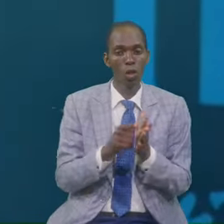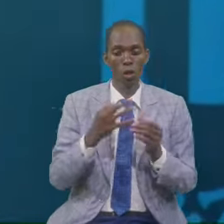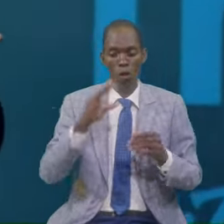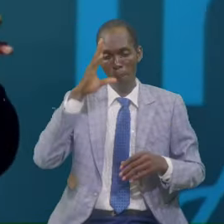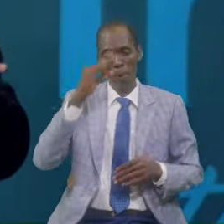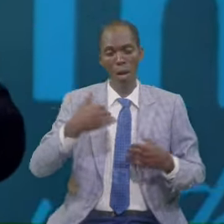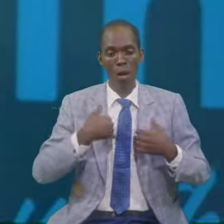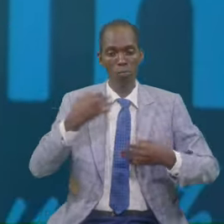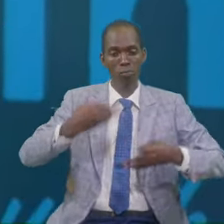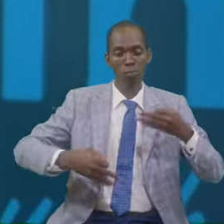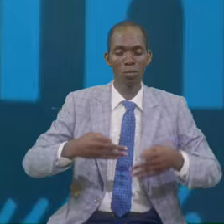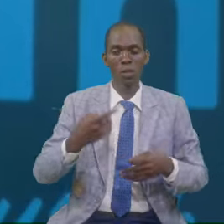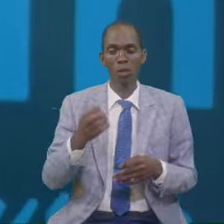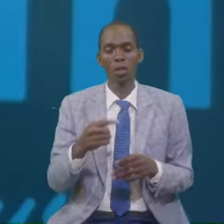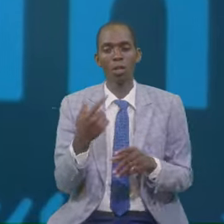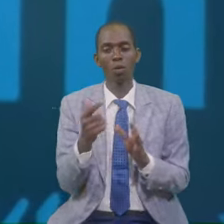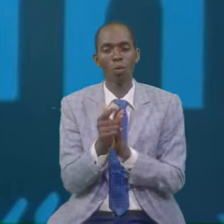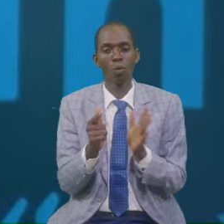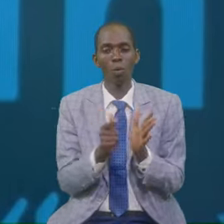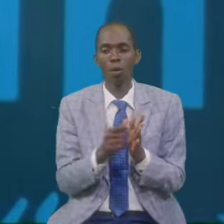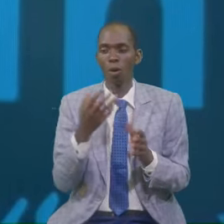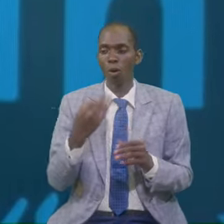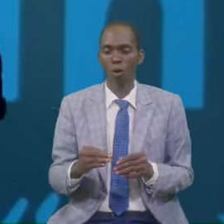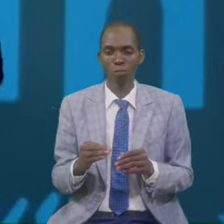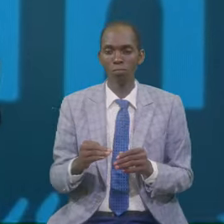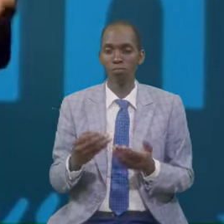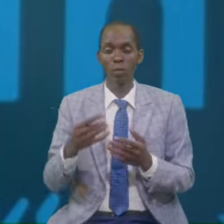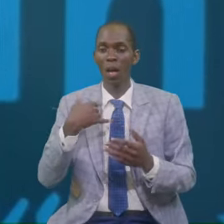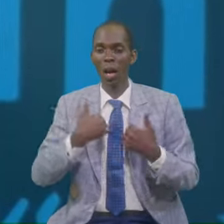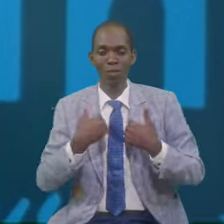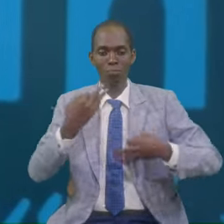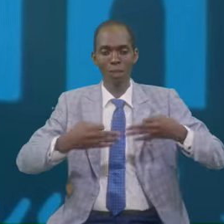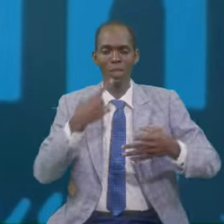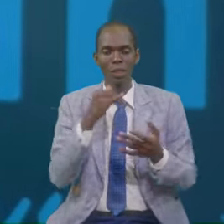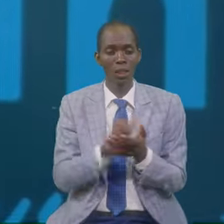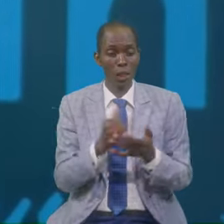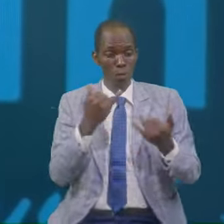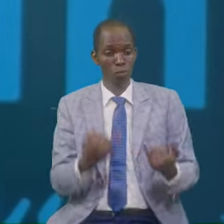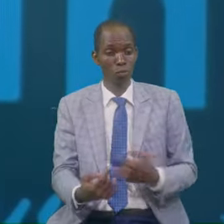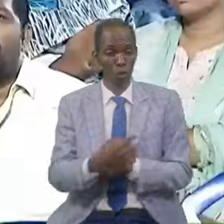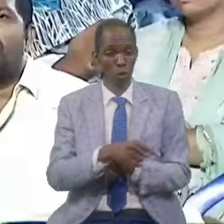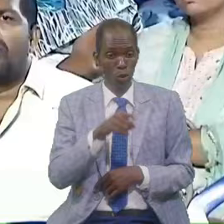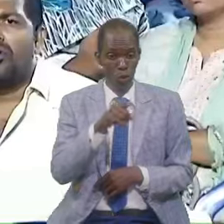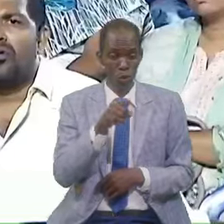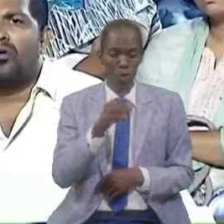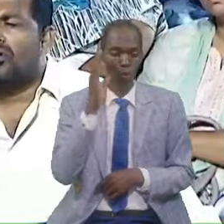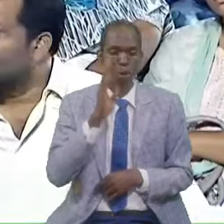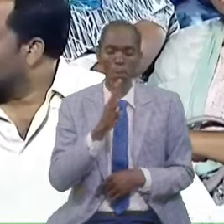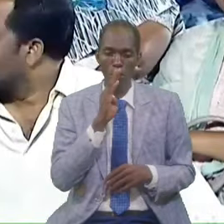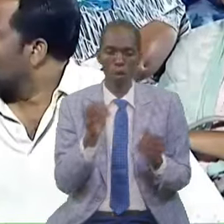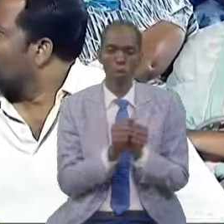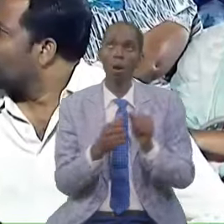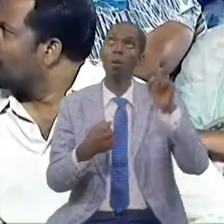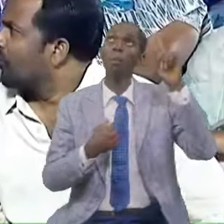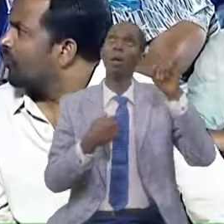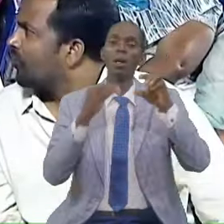he said, I say unto you, today you will be with me in paradise. ఏ వ్యక్తి మీదనైతే